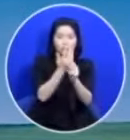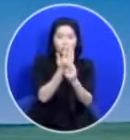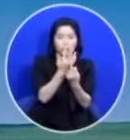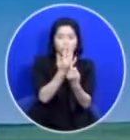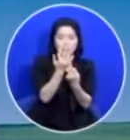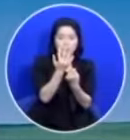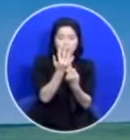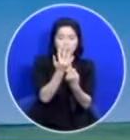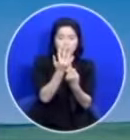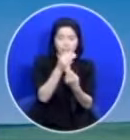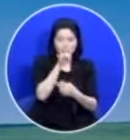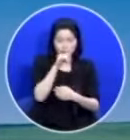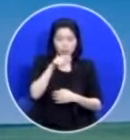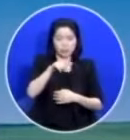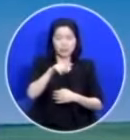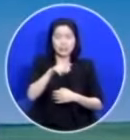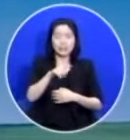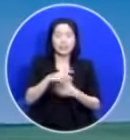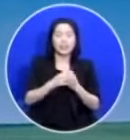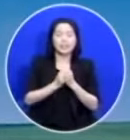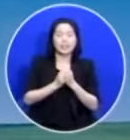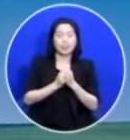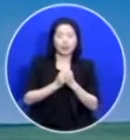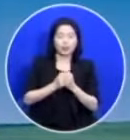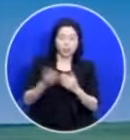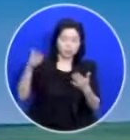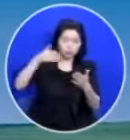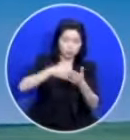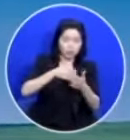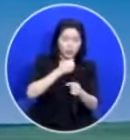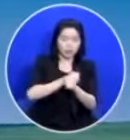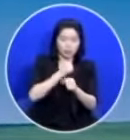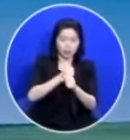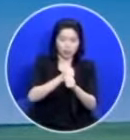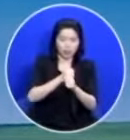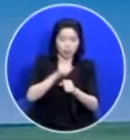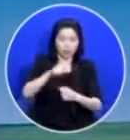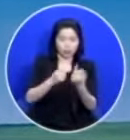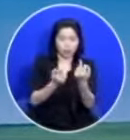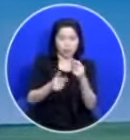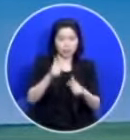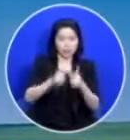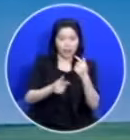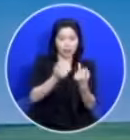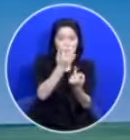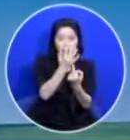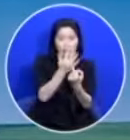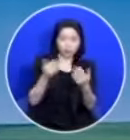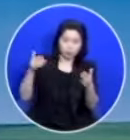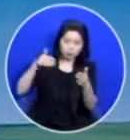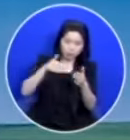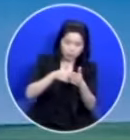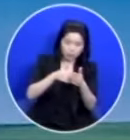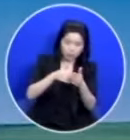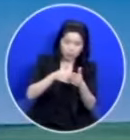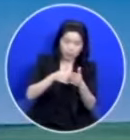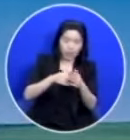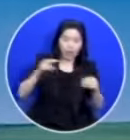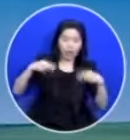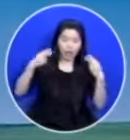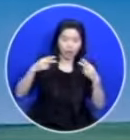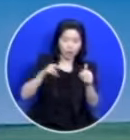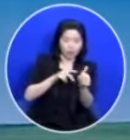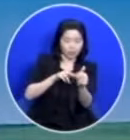호렙산 바로 시내 산이에요 그런데 호렙산의 도착한 엘리야가 모세처럼 산위에